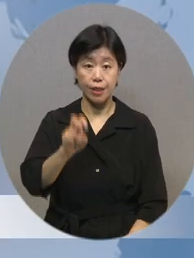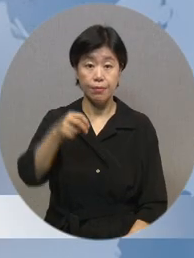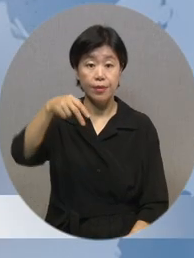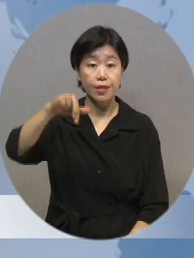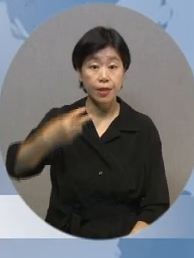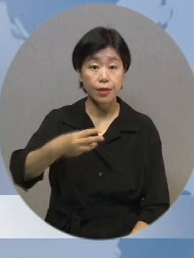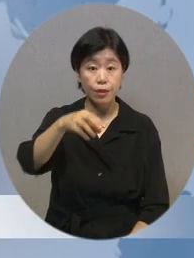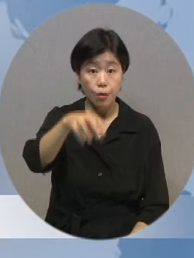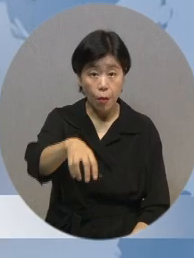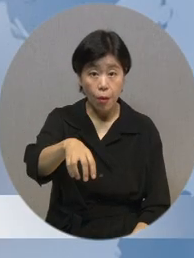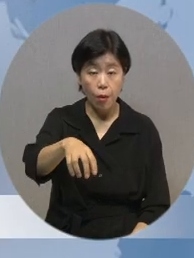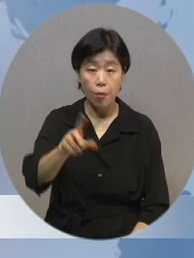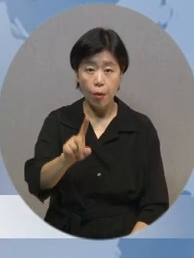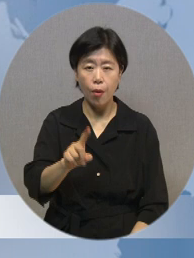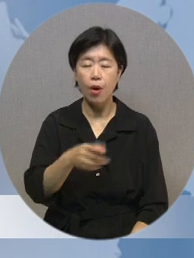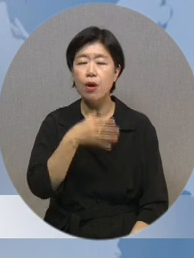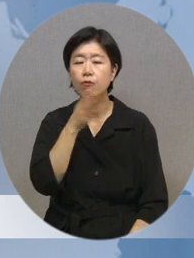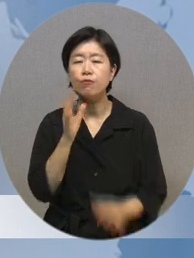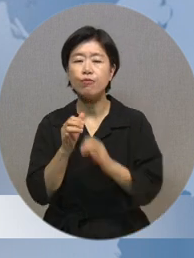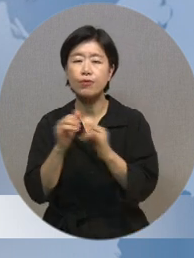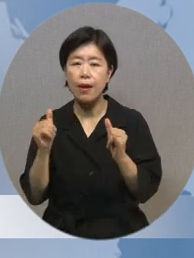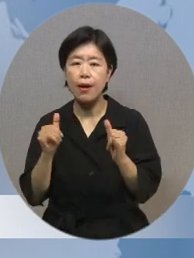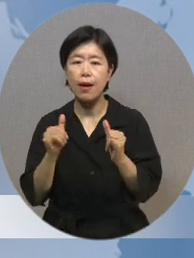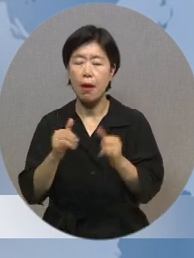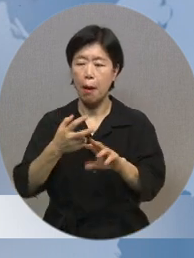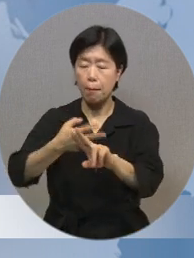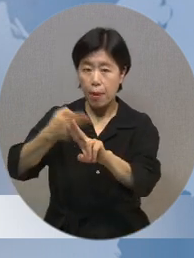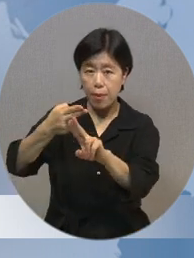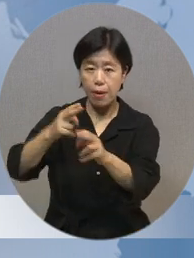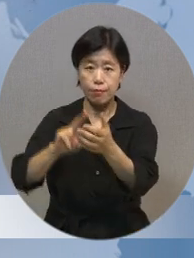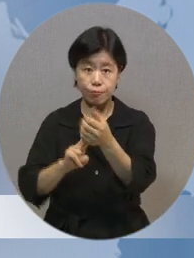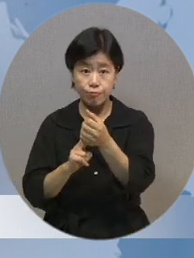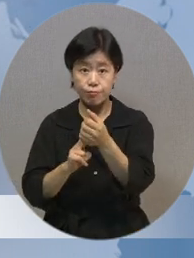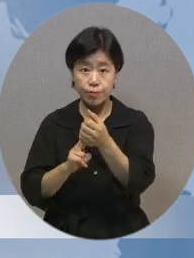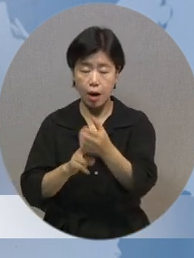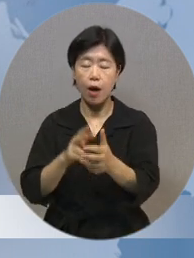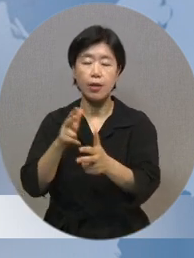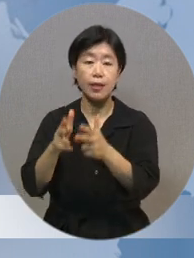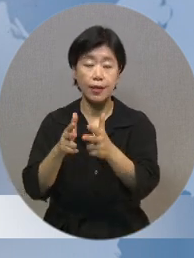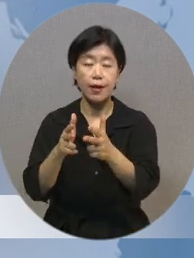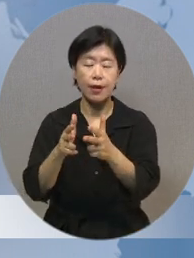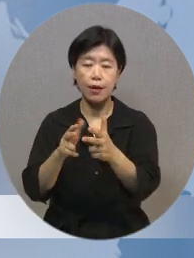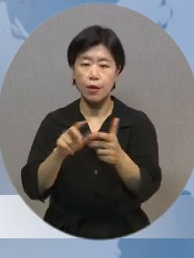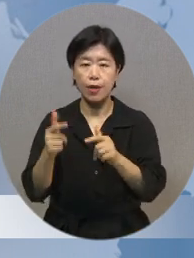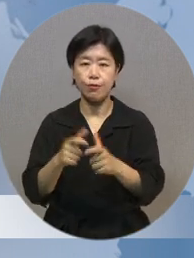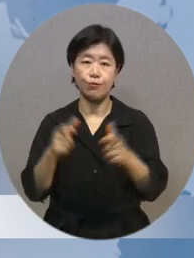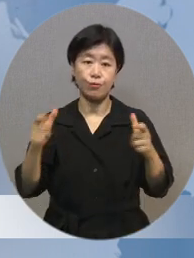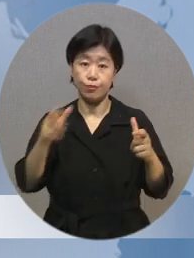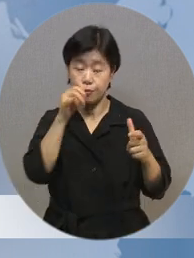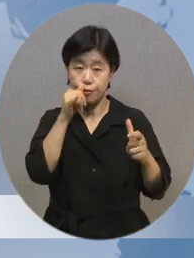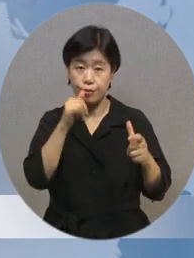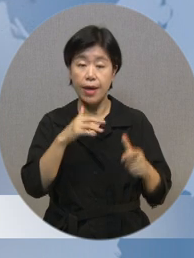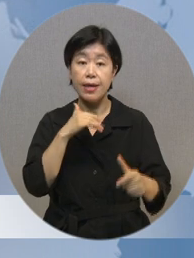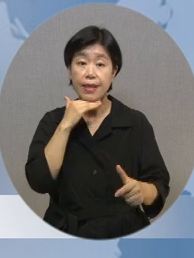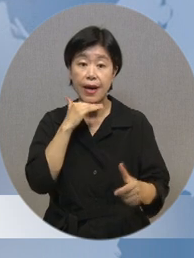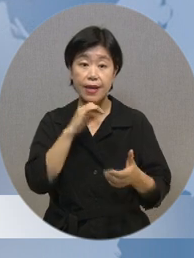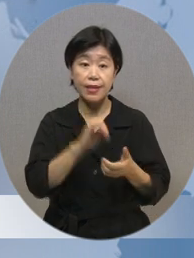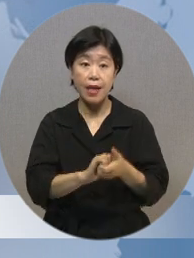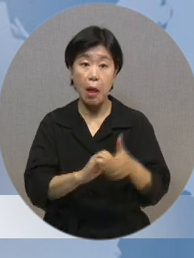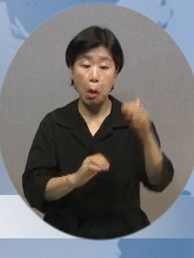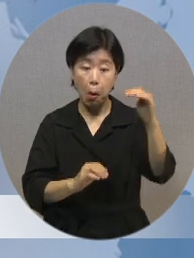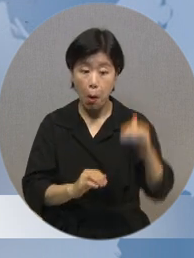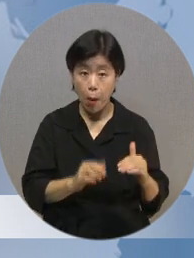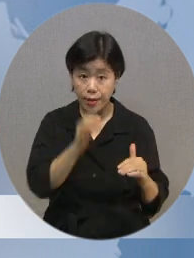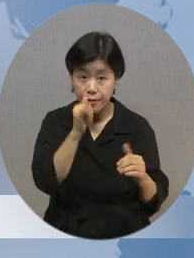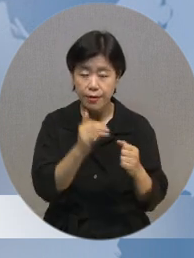중인 어르신 이 미용료 지원 사업의 대상이 확대됐습니다. 기준 연령을 낮춰 더 많은 국민이 이용할 수